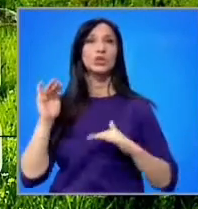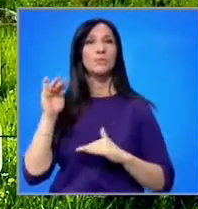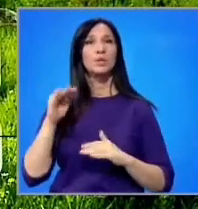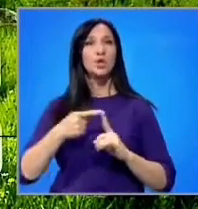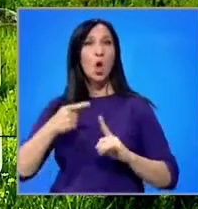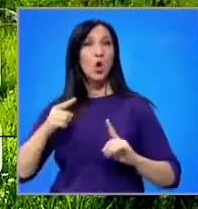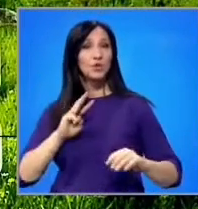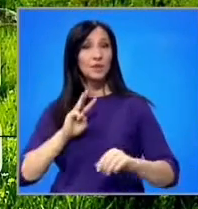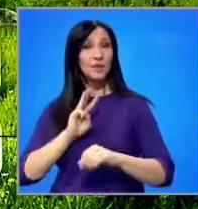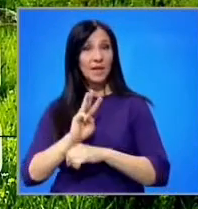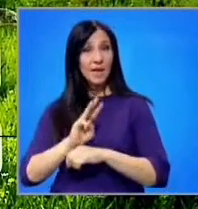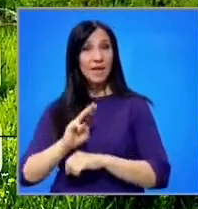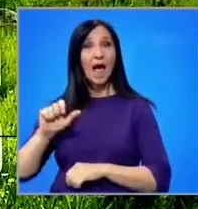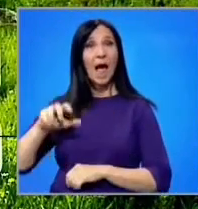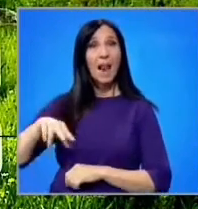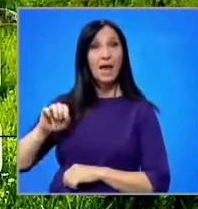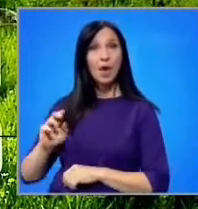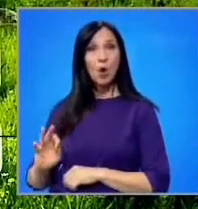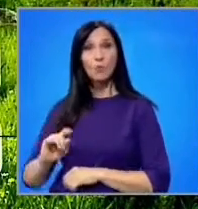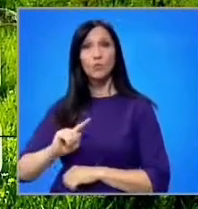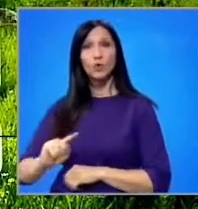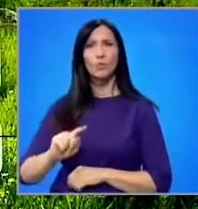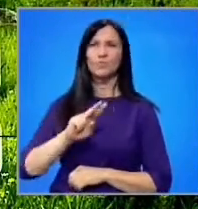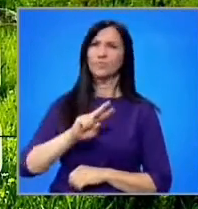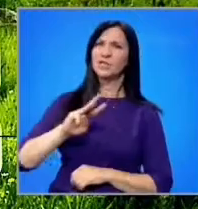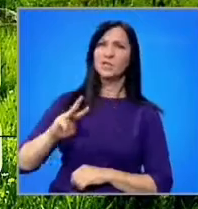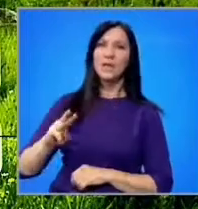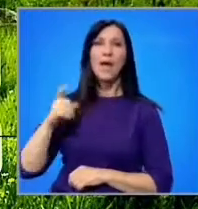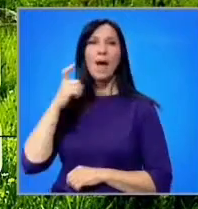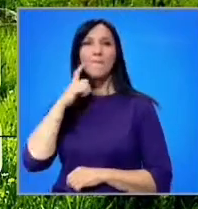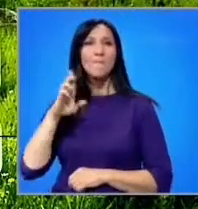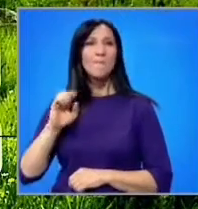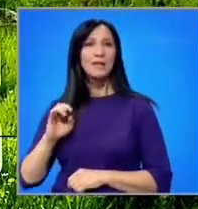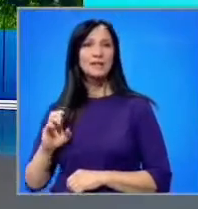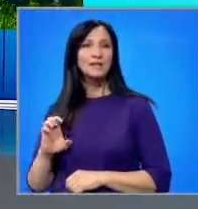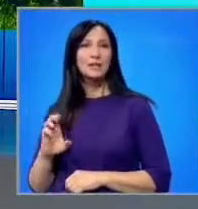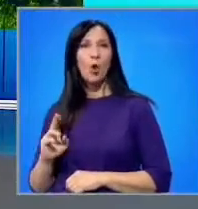от 13 градуса на Леко до около 23 градуса в Банско.